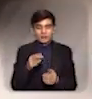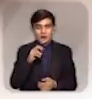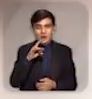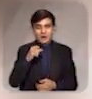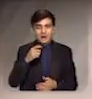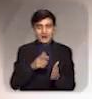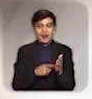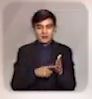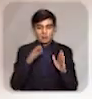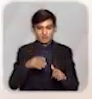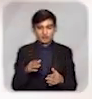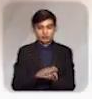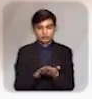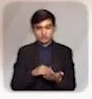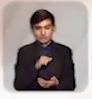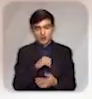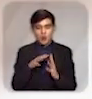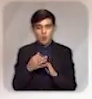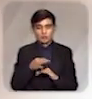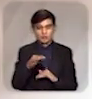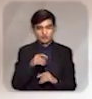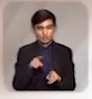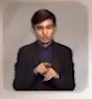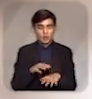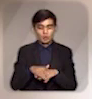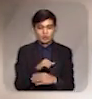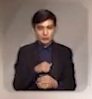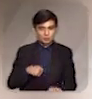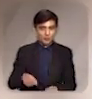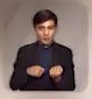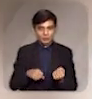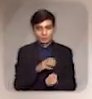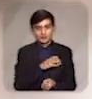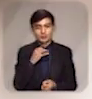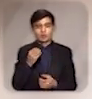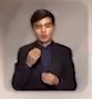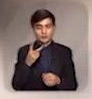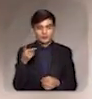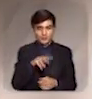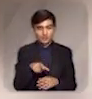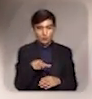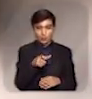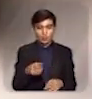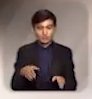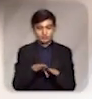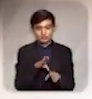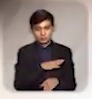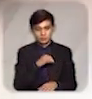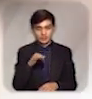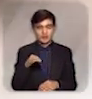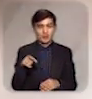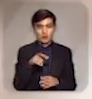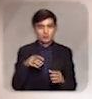Бұқар Жырау ауылының жолын өз күшімен тазалап жатқан халық. Одан өзге тағы екі елді мекеннің жолы жабылған. Билік өкілдері тас жолдың кешке